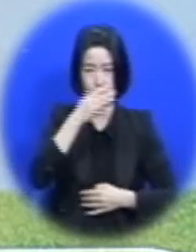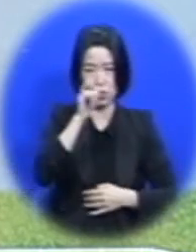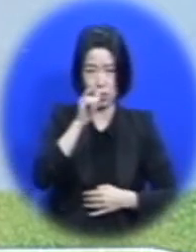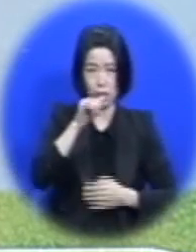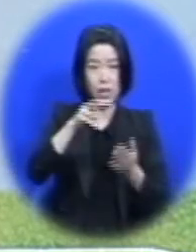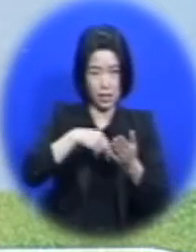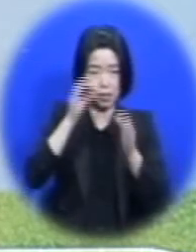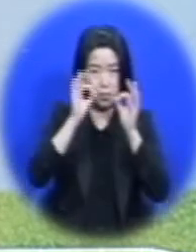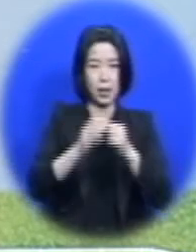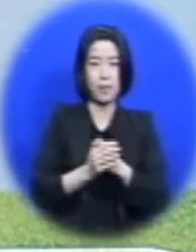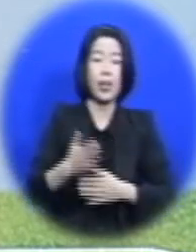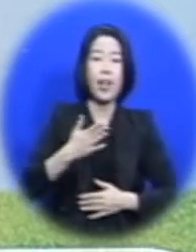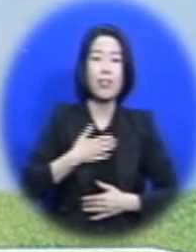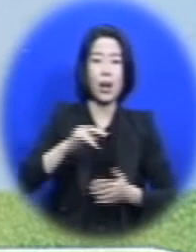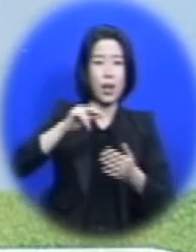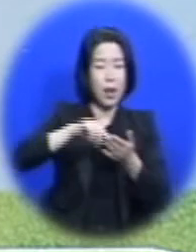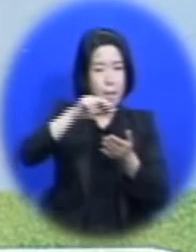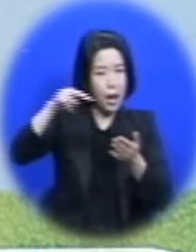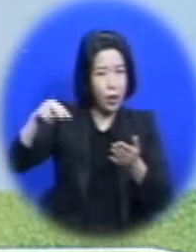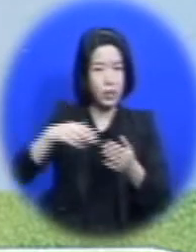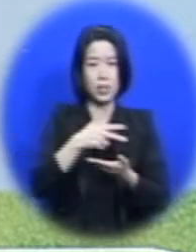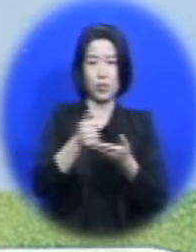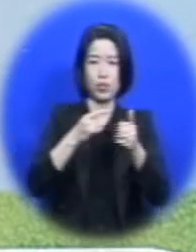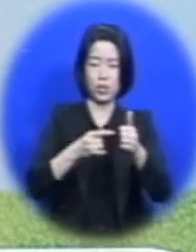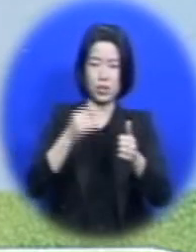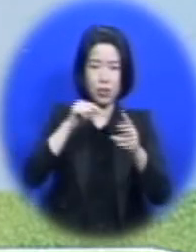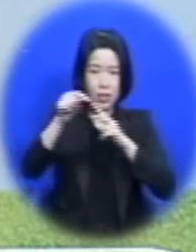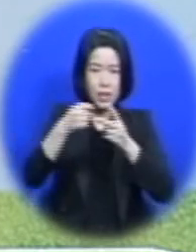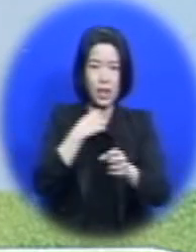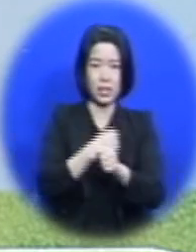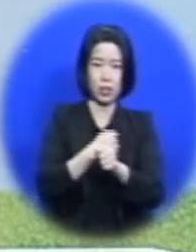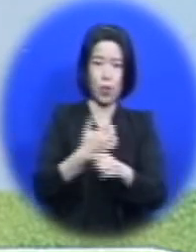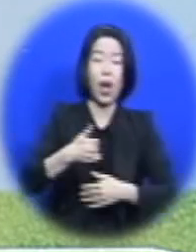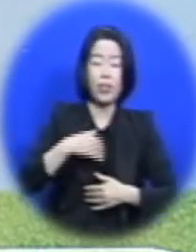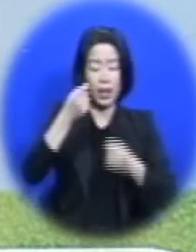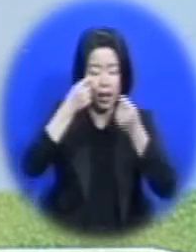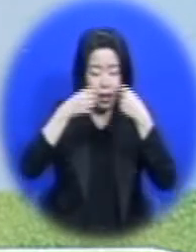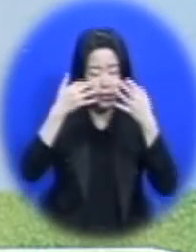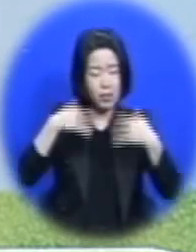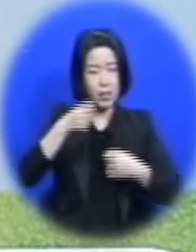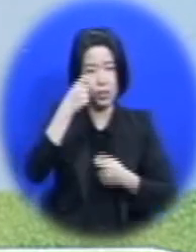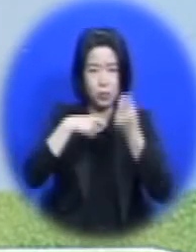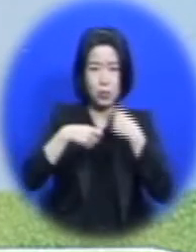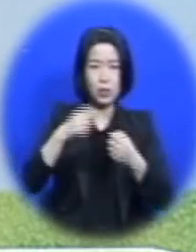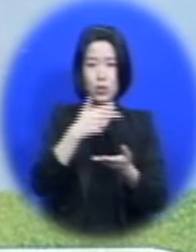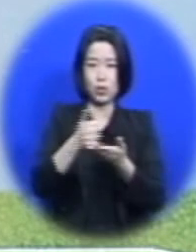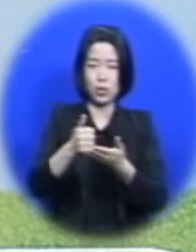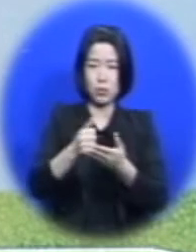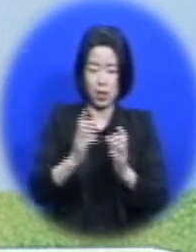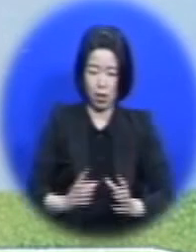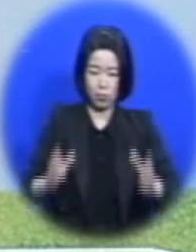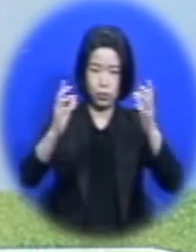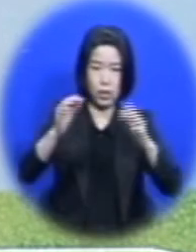보실까 나의 당황을 주님께서 해 알이 시고 내가 흘린 눈물을 주님의 가죽 부대에